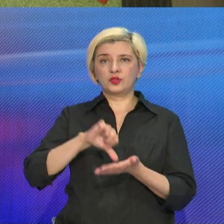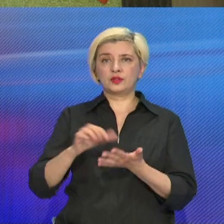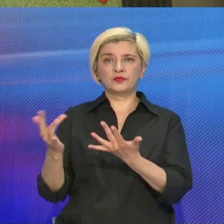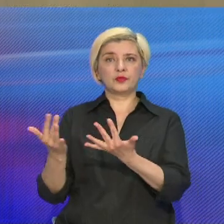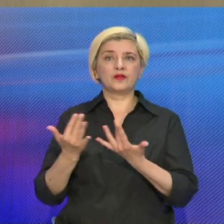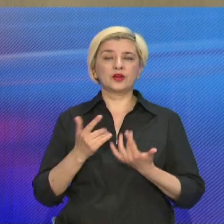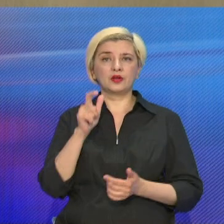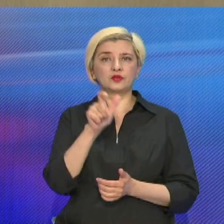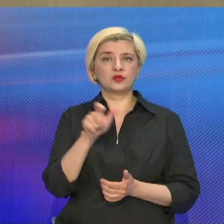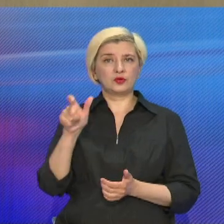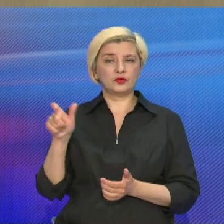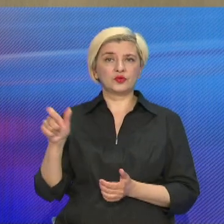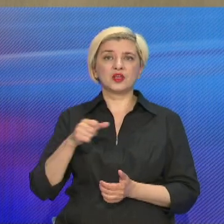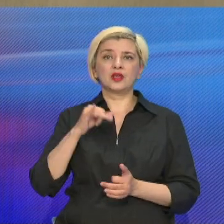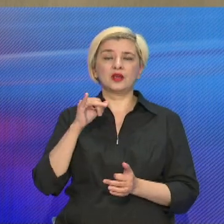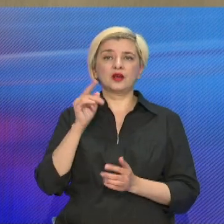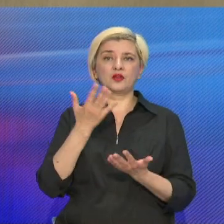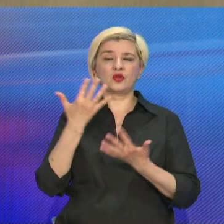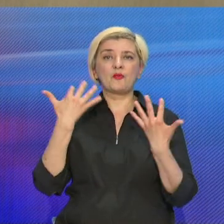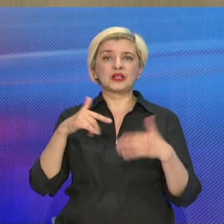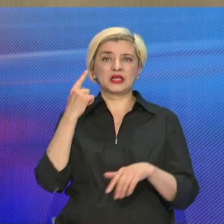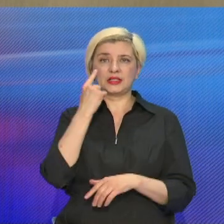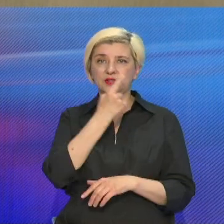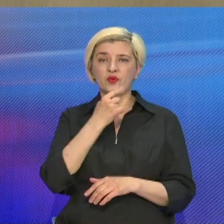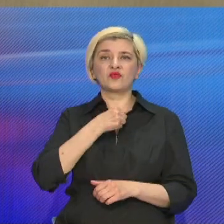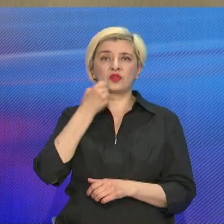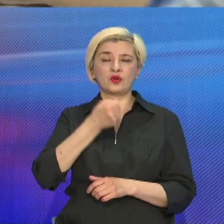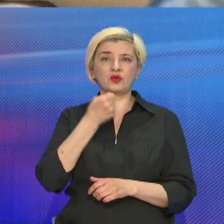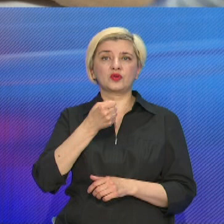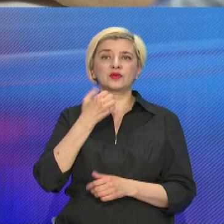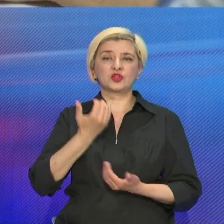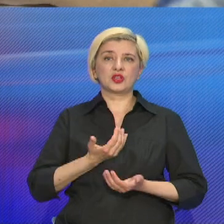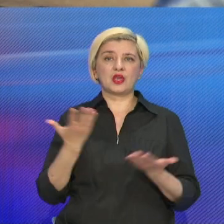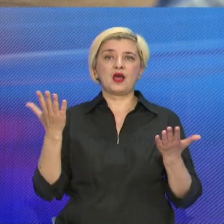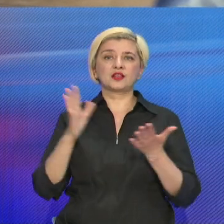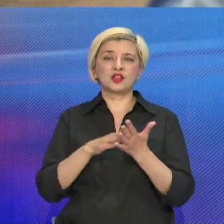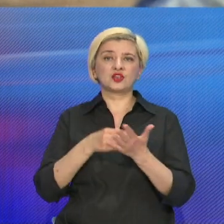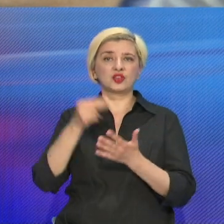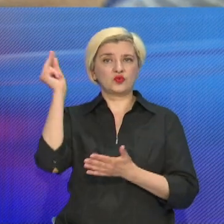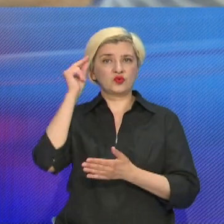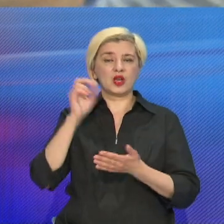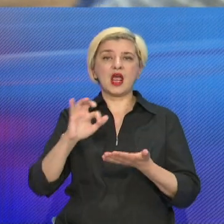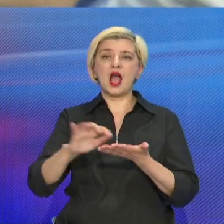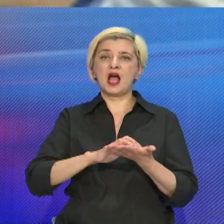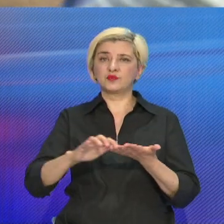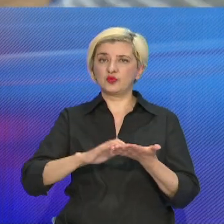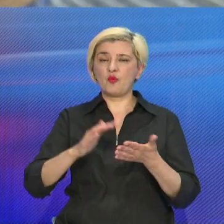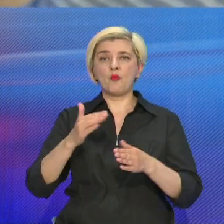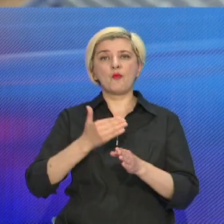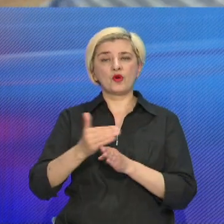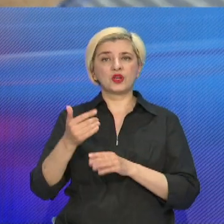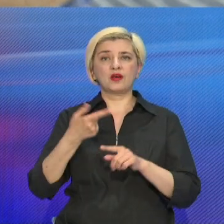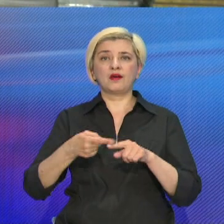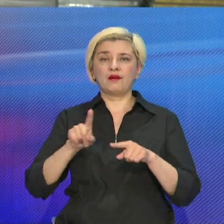которые стратили зрок у дорослым житти, а значит, засвоивали азбуку поздней. Как показывает практика, такая наука им дается